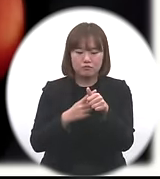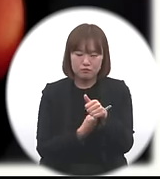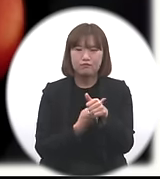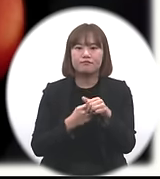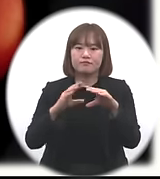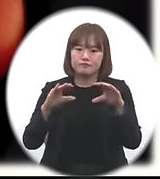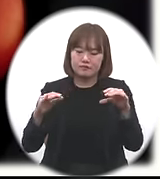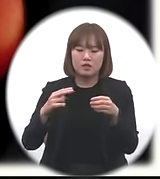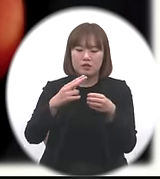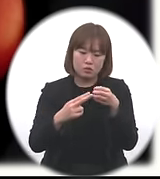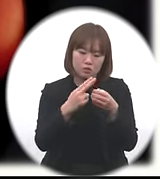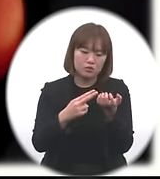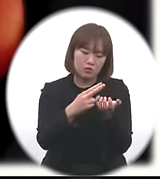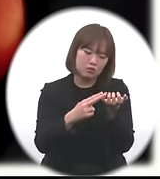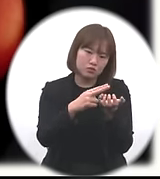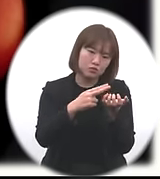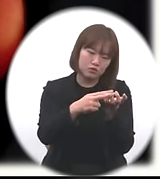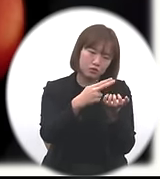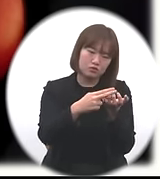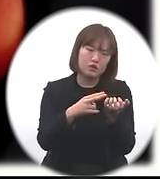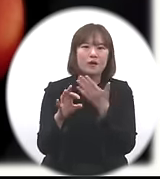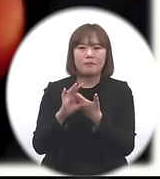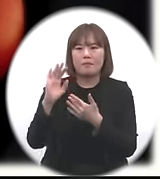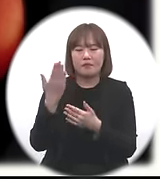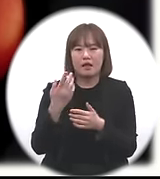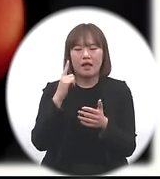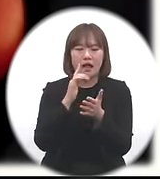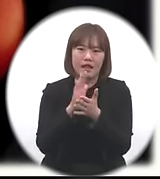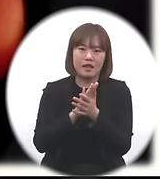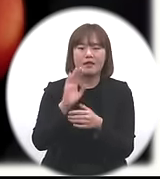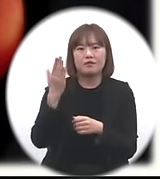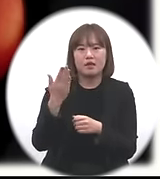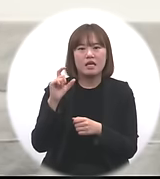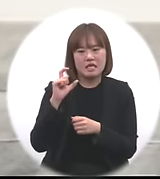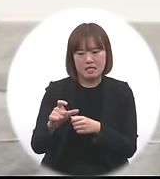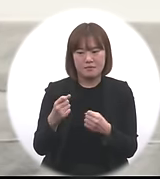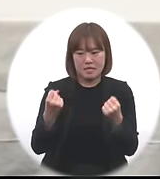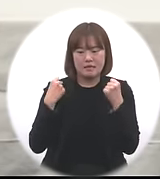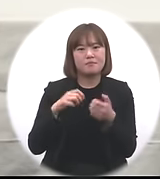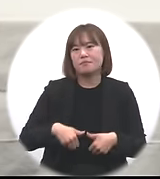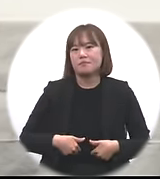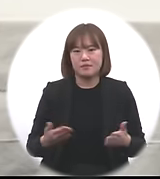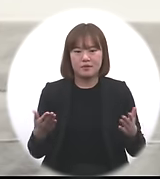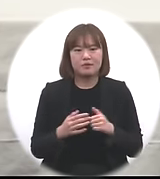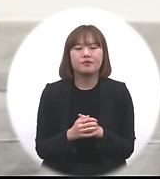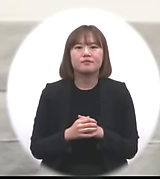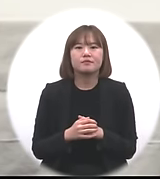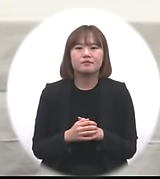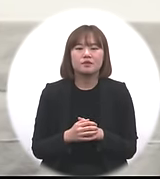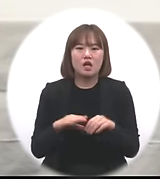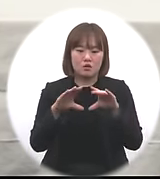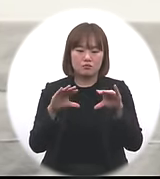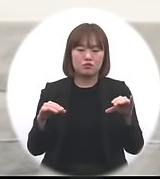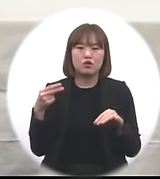됩니다. 올려만 놓으시고 동글동글하게 닦으시면 저 안에서 칫솔모가 알아서 닦아줘요. 힘이 필요한 게 아닙니다. 자, 첫